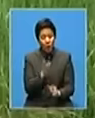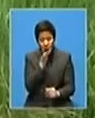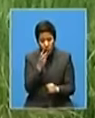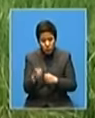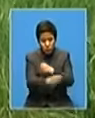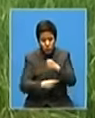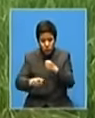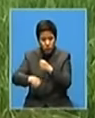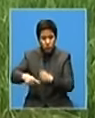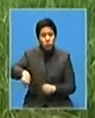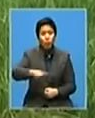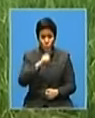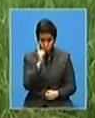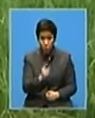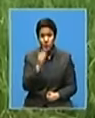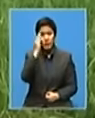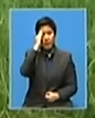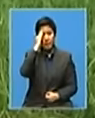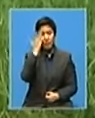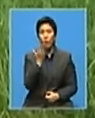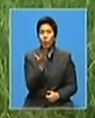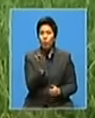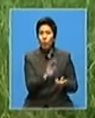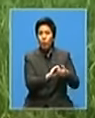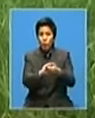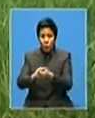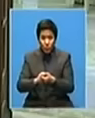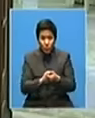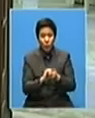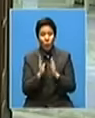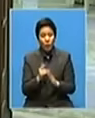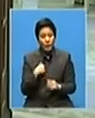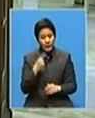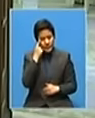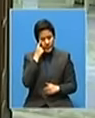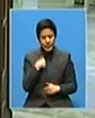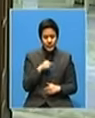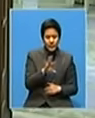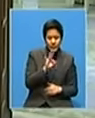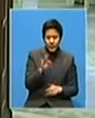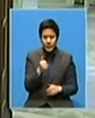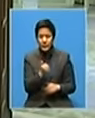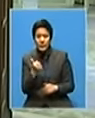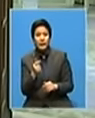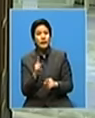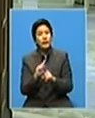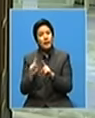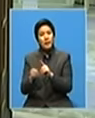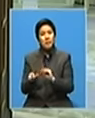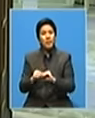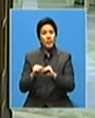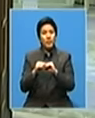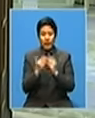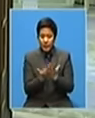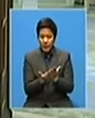ครับแล้วก็ให้หาทางหาความร่วมมือในการที่จะไปปลูกพืชทางเลือกชนิดอื่นเพิ่มเติมนะครับมีหลายอย่างด้วยกันมี